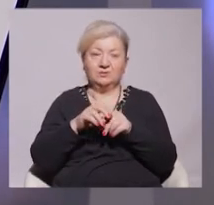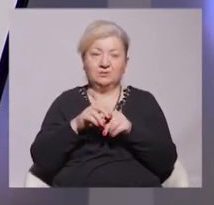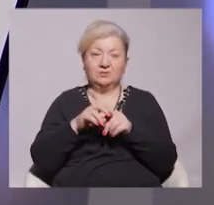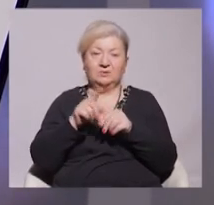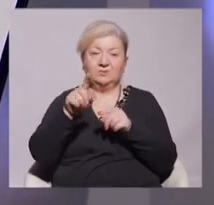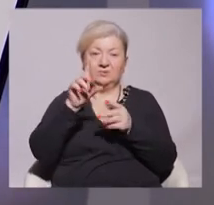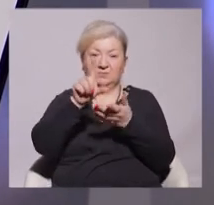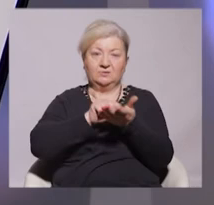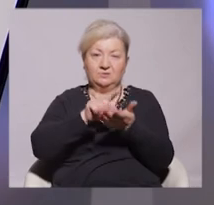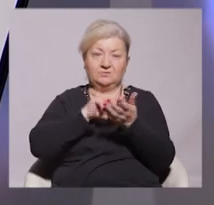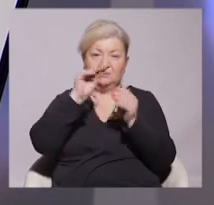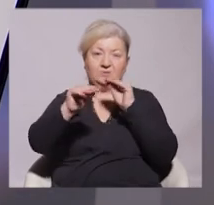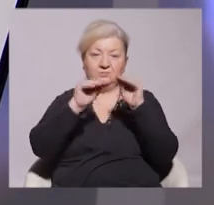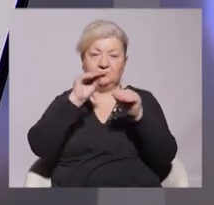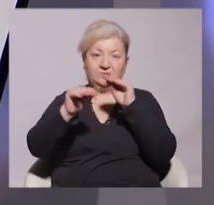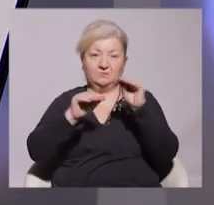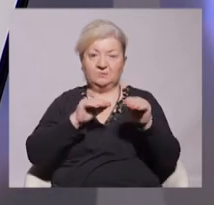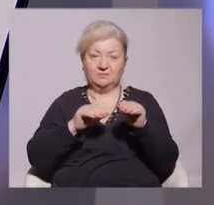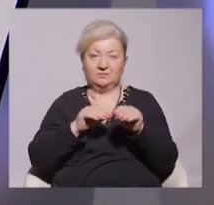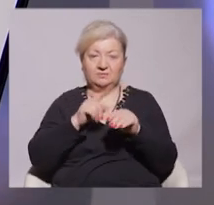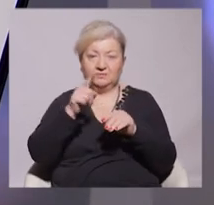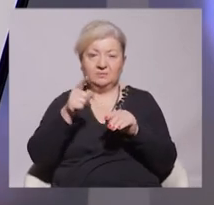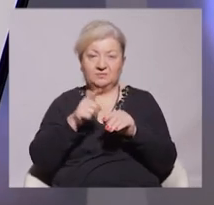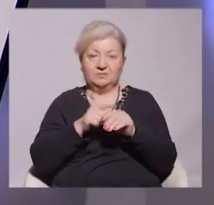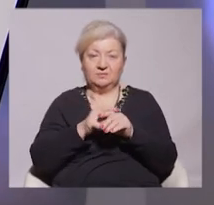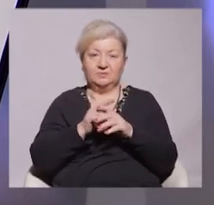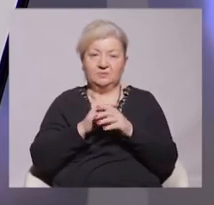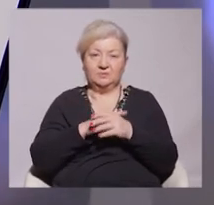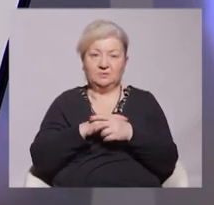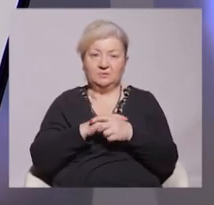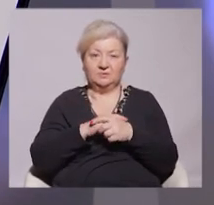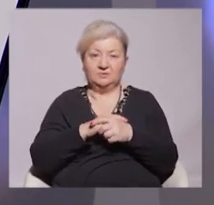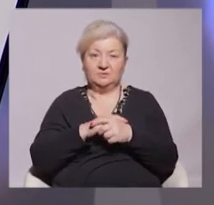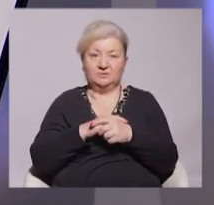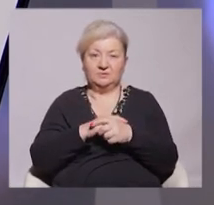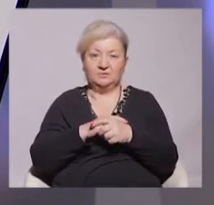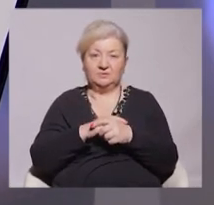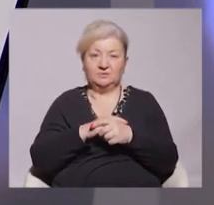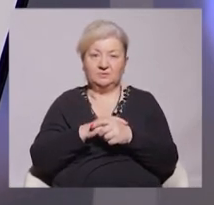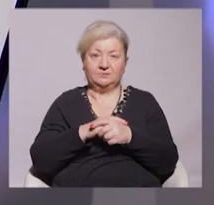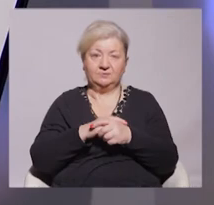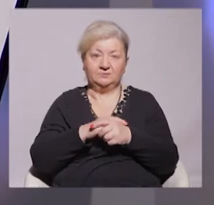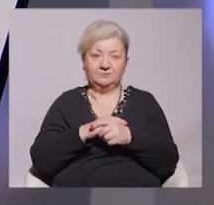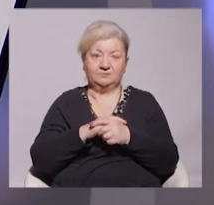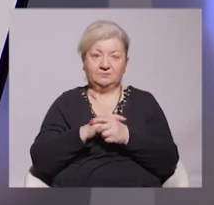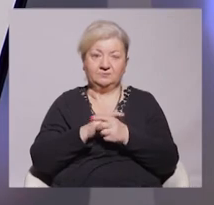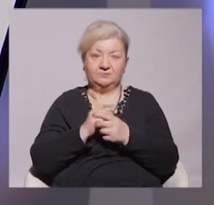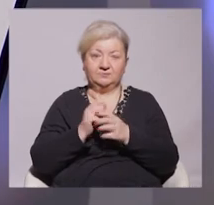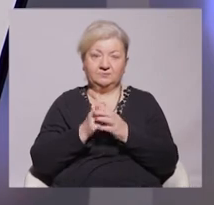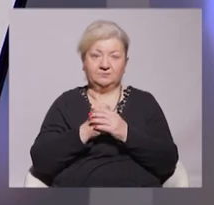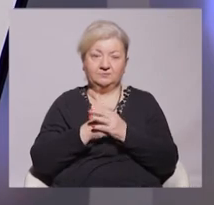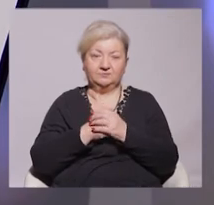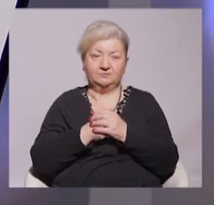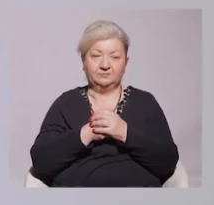უკვე მე გადავწერ ამ გამოსახულებას აი ამის გათვალისწინებით, რომ აქედან ესე იგი v კვადრატი ჩვენ მივიღეთ,